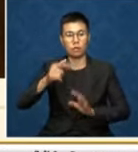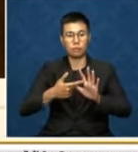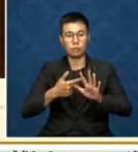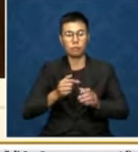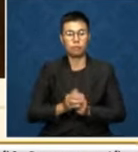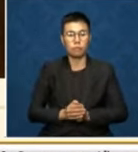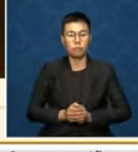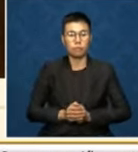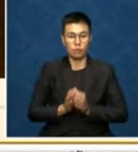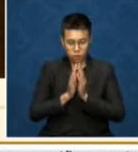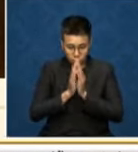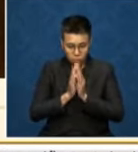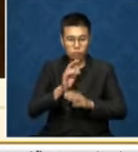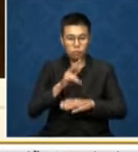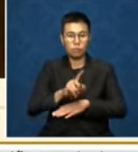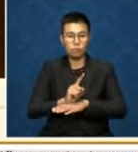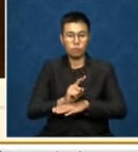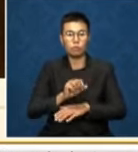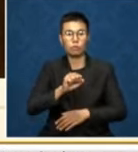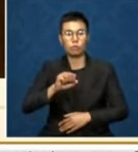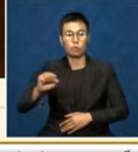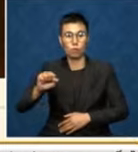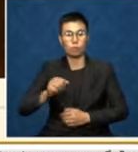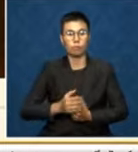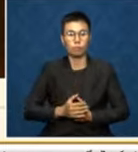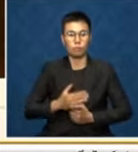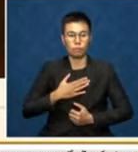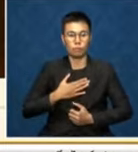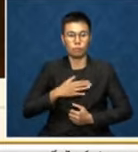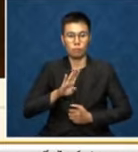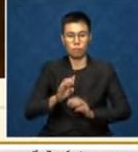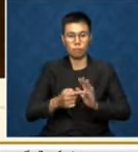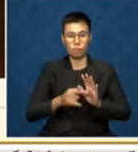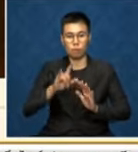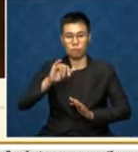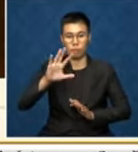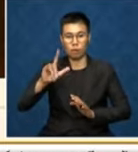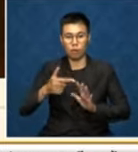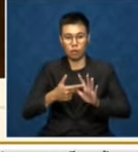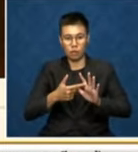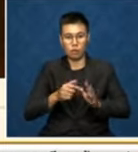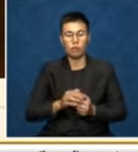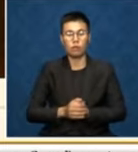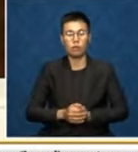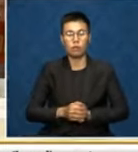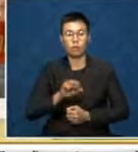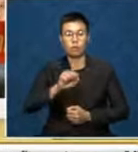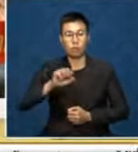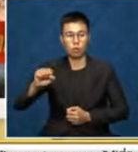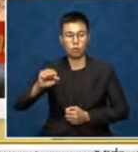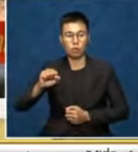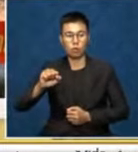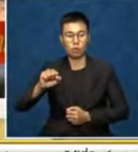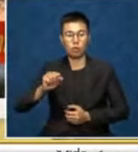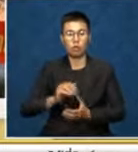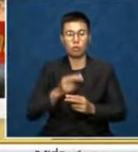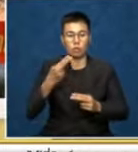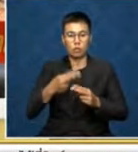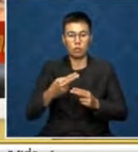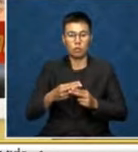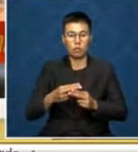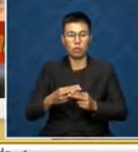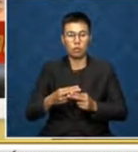กราบเรียนท่านประธานสภาผู้แทนราษฎรที่เคารพครับผมบัญชาเดชเจริญศิริกุลนะครับสมาชิกสภาผู้แทนราษฎรแบบบัญชีรายชื่อ